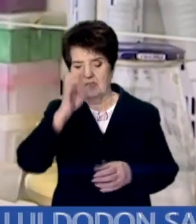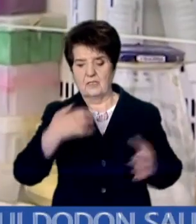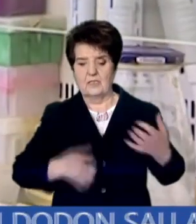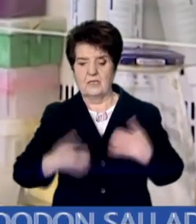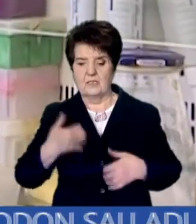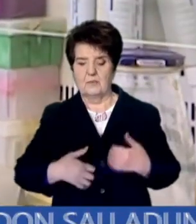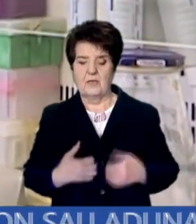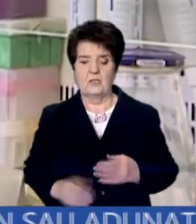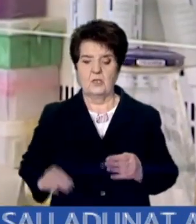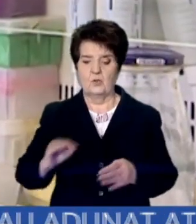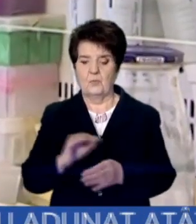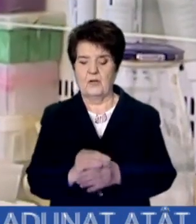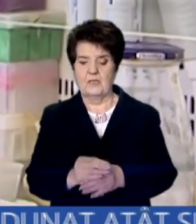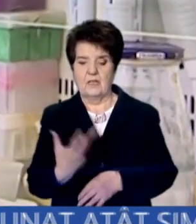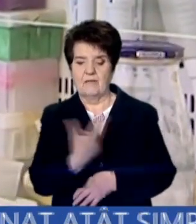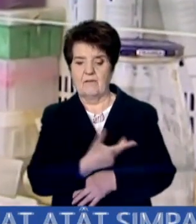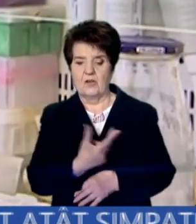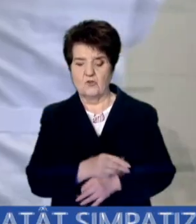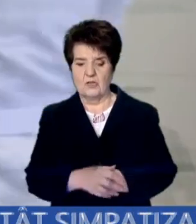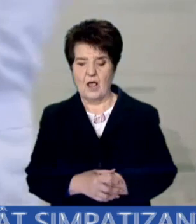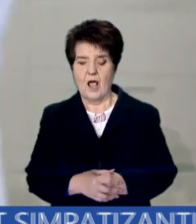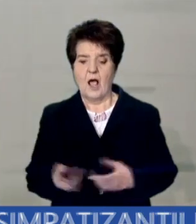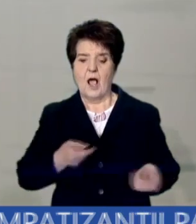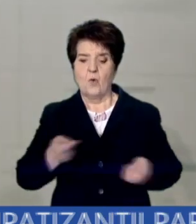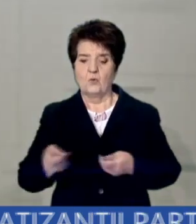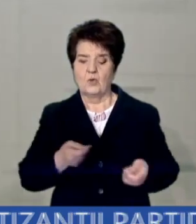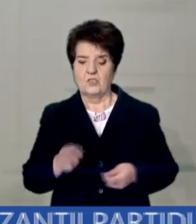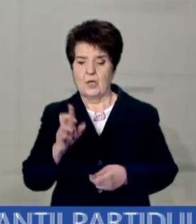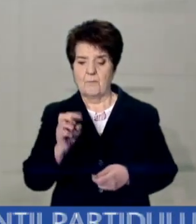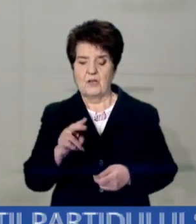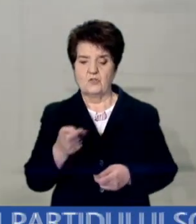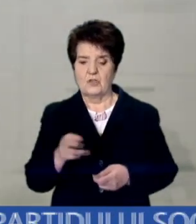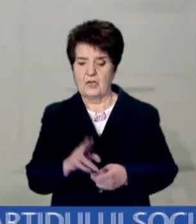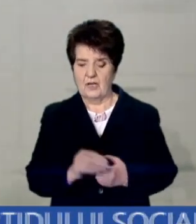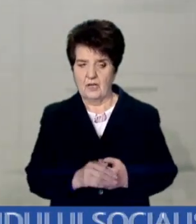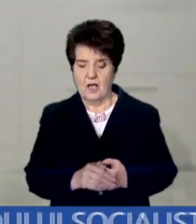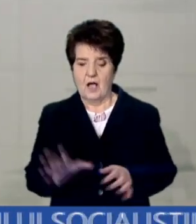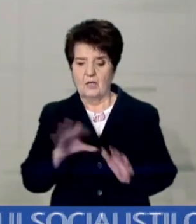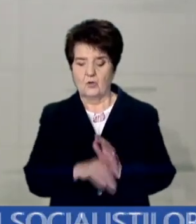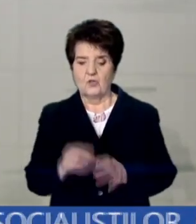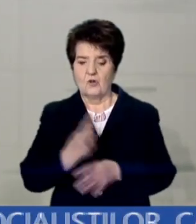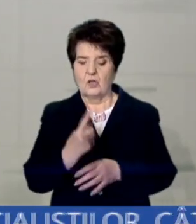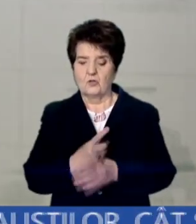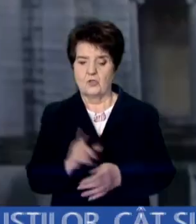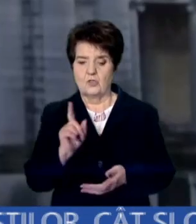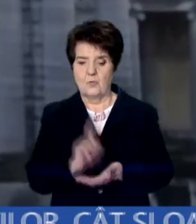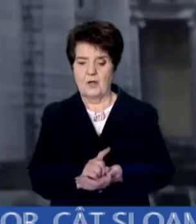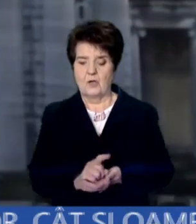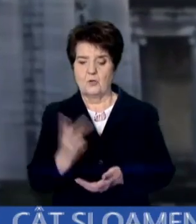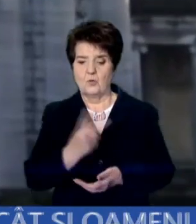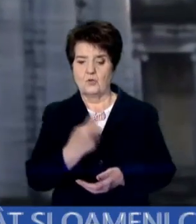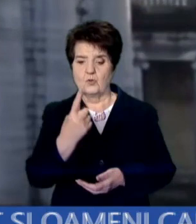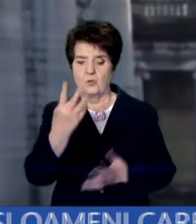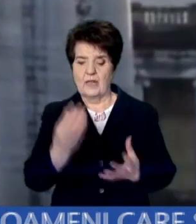să-și suplinească stocurile de vaccinuri. Autoritățile sanitare din Belgia, prima țară care a introdus carantina obligatorie de 21 de zile